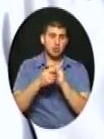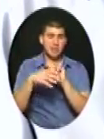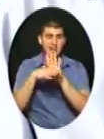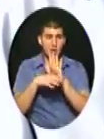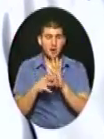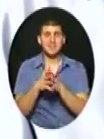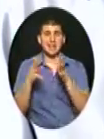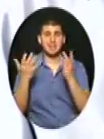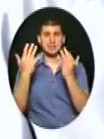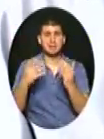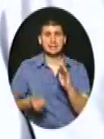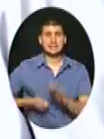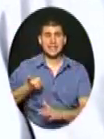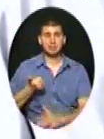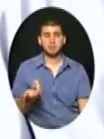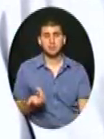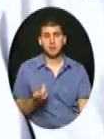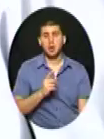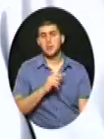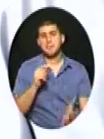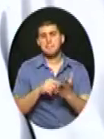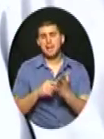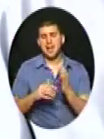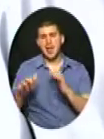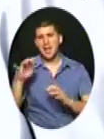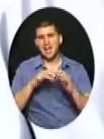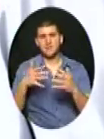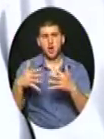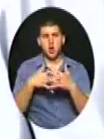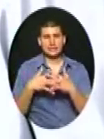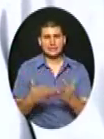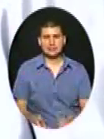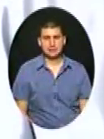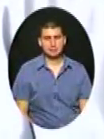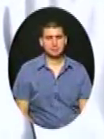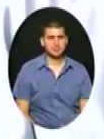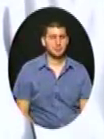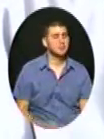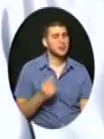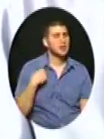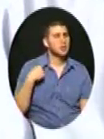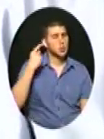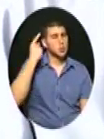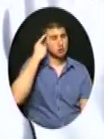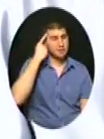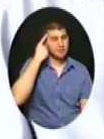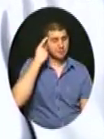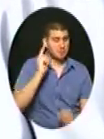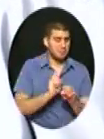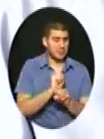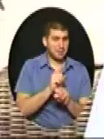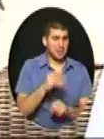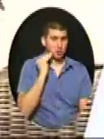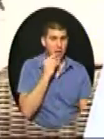ויגדיל את מספר הסרים שלו בגלל ההרכב הקואליציוני הנתון למיטב ידיעתי נכון לשעת